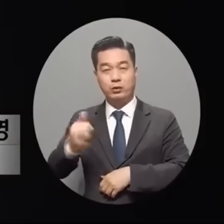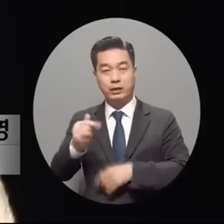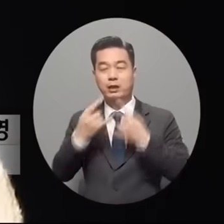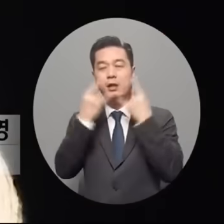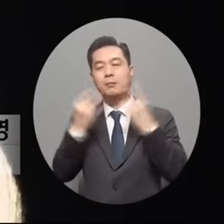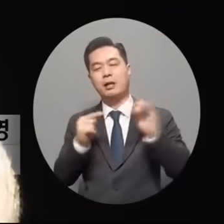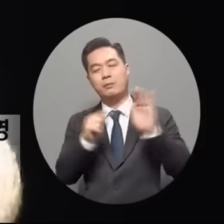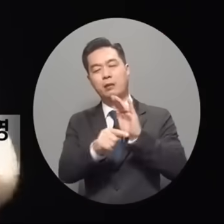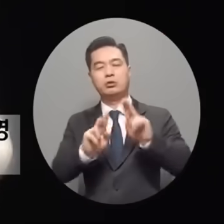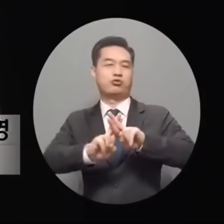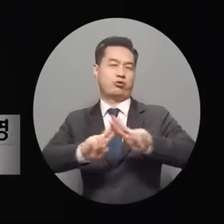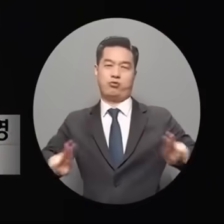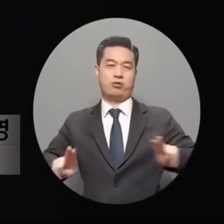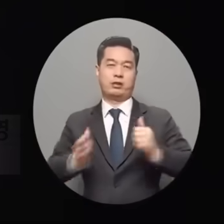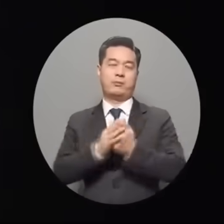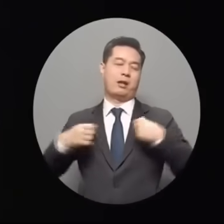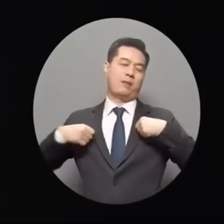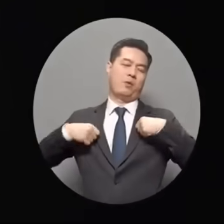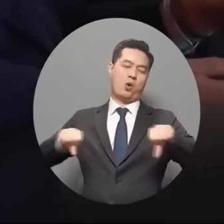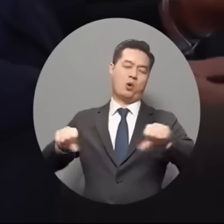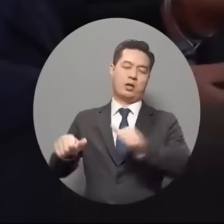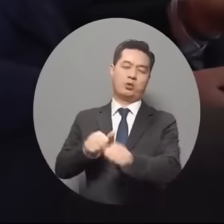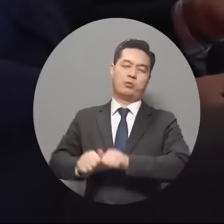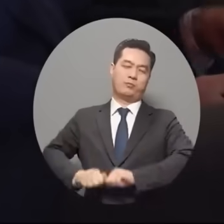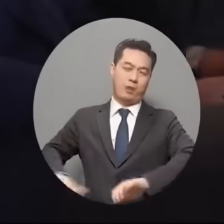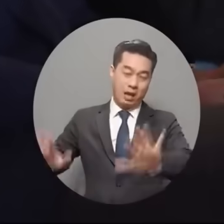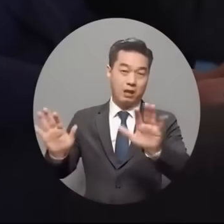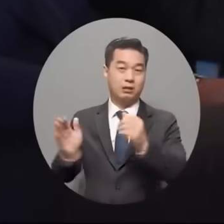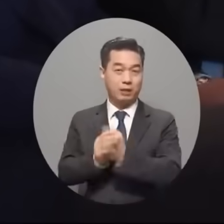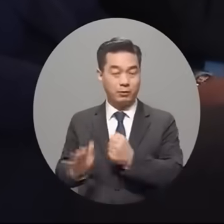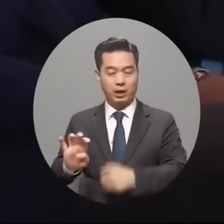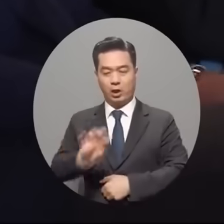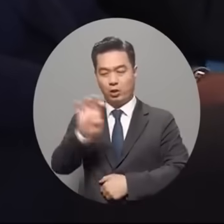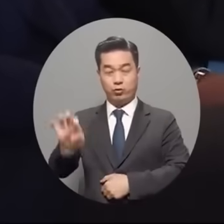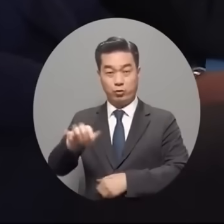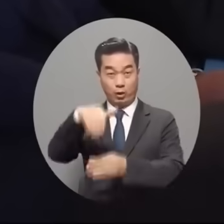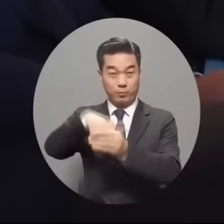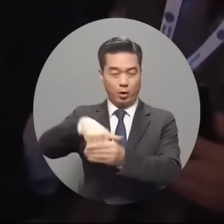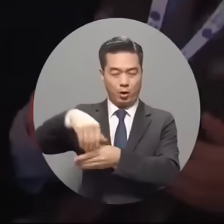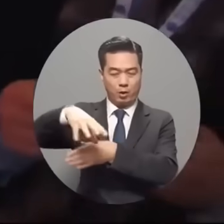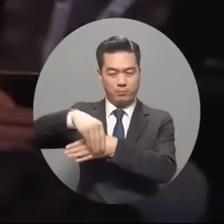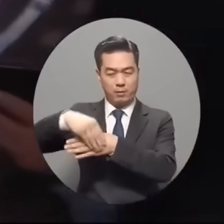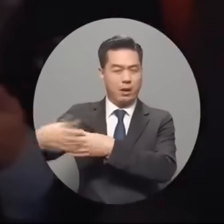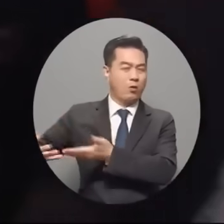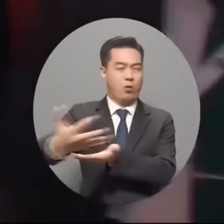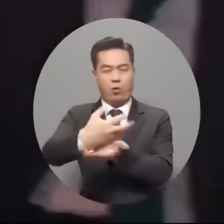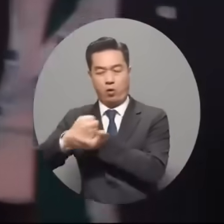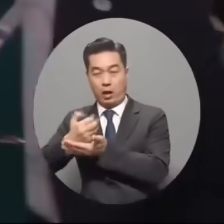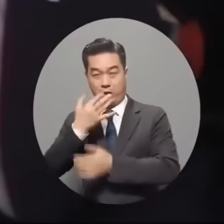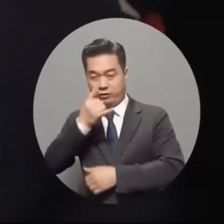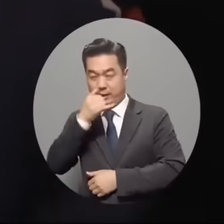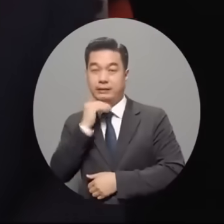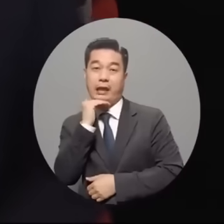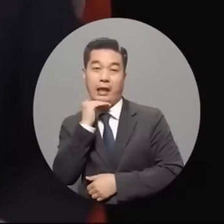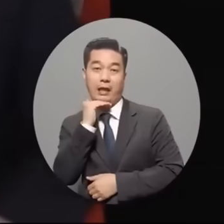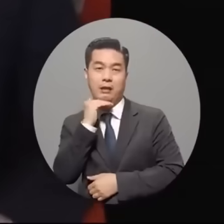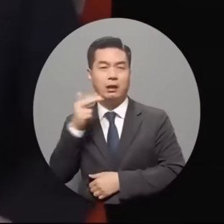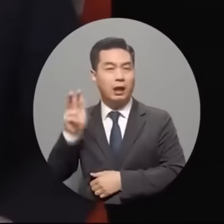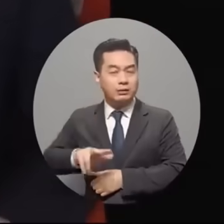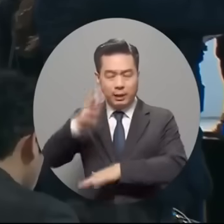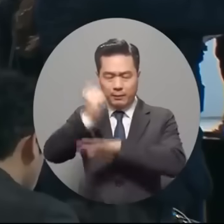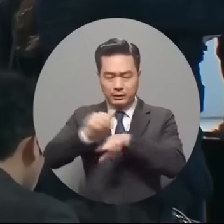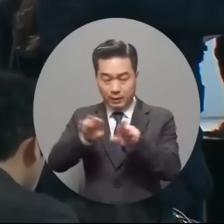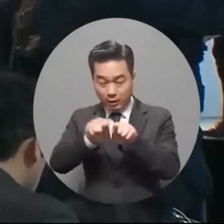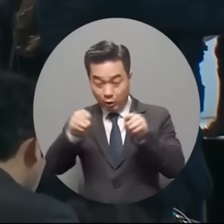등 사실상 포기했다는 소문이 돌면서 유럽표를 흡수할 수 있다는 기대도 커졌습니다. 하지만